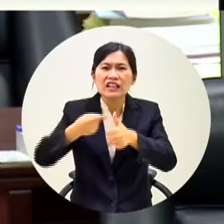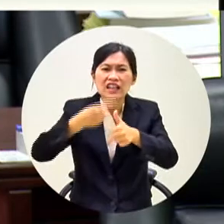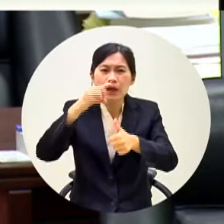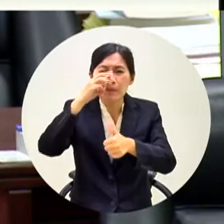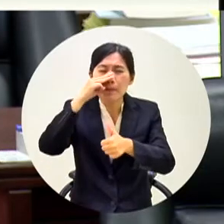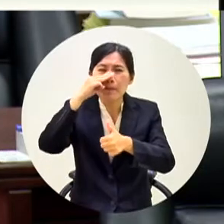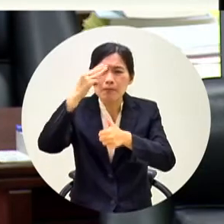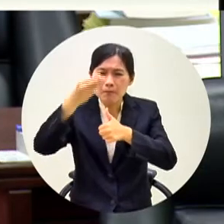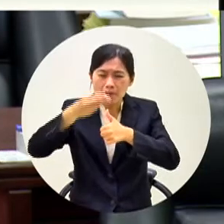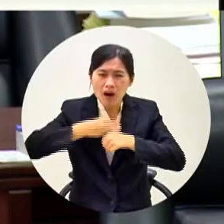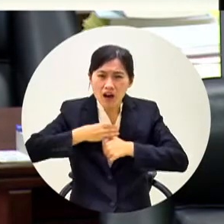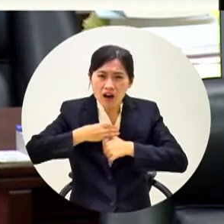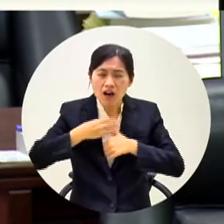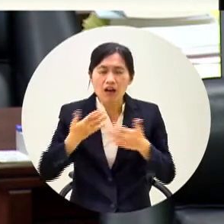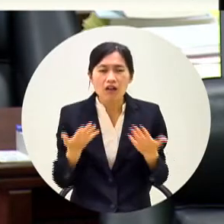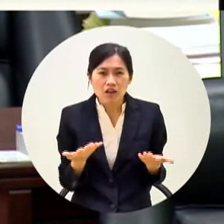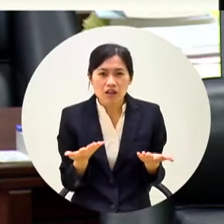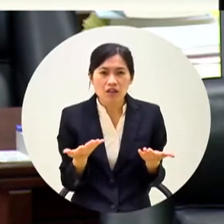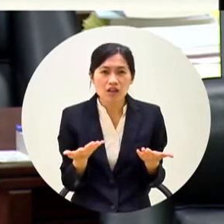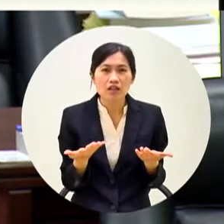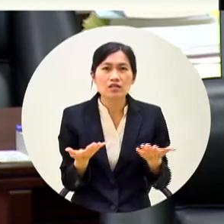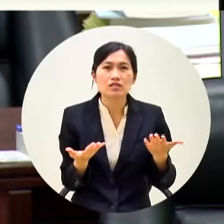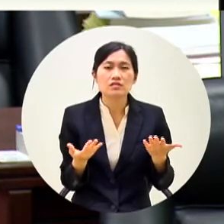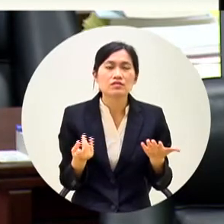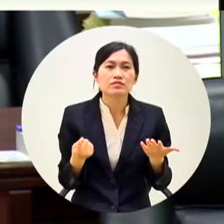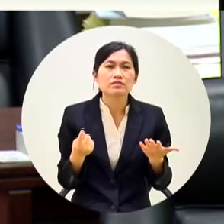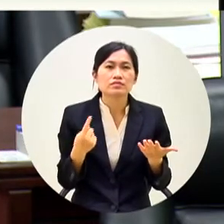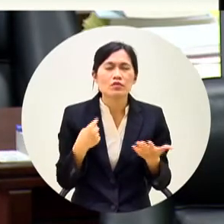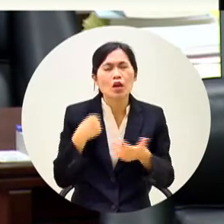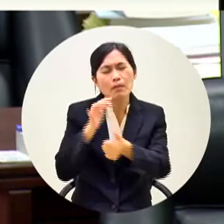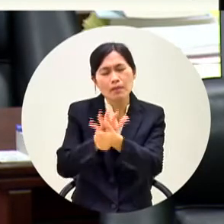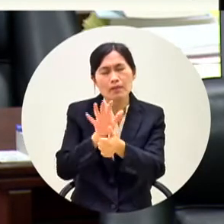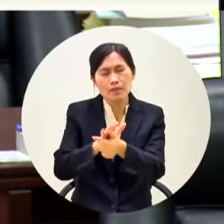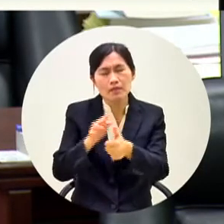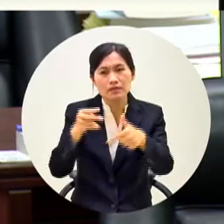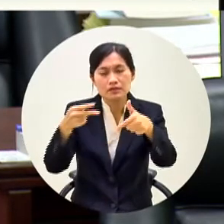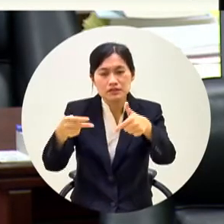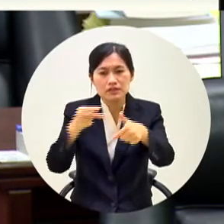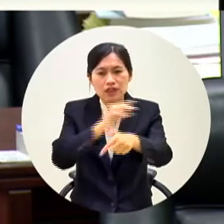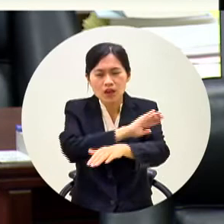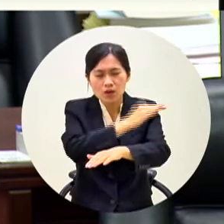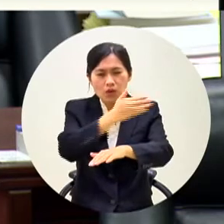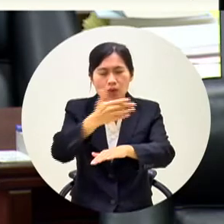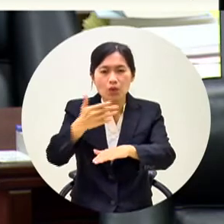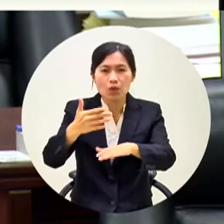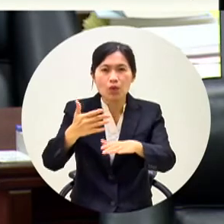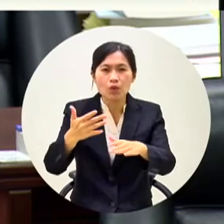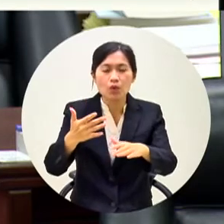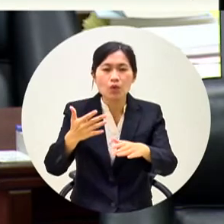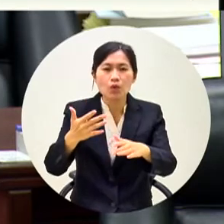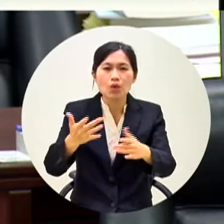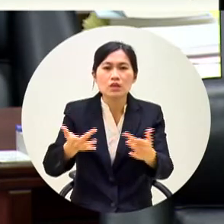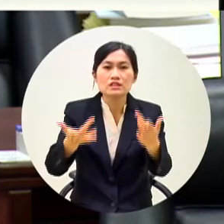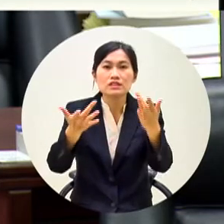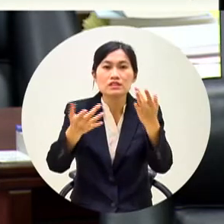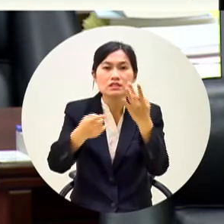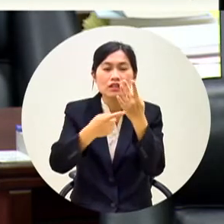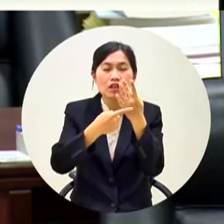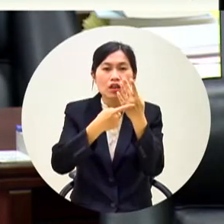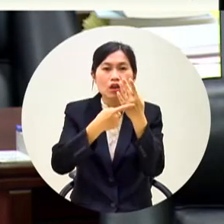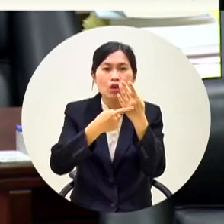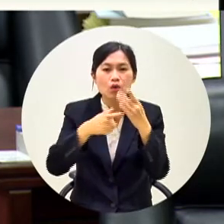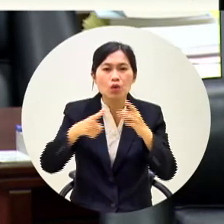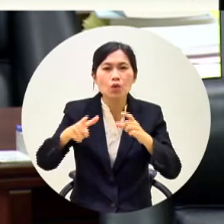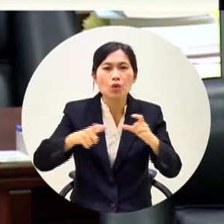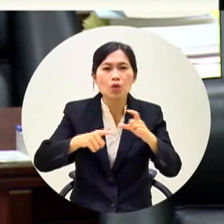安尼，吼、哦、你看，要安那替安林务商业园区哦，安尼交通流量